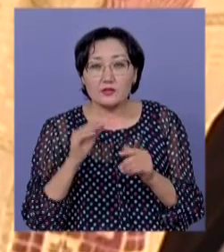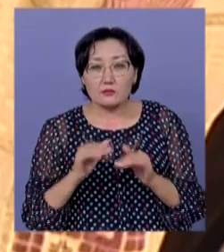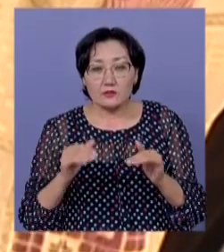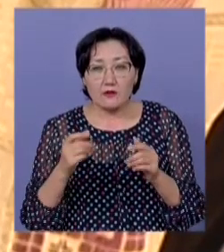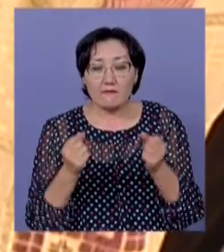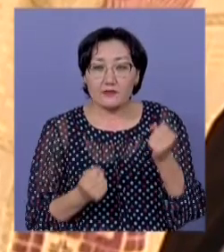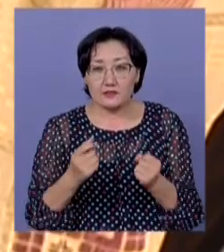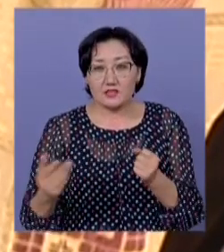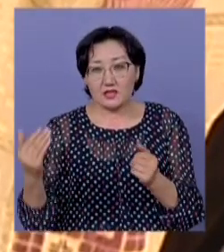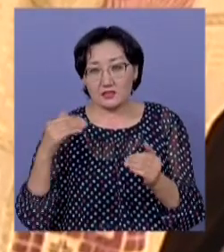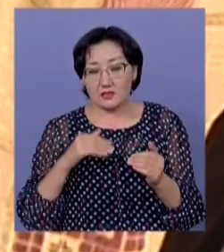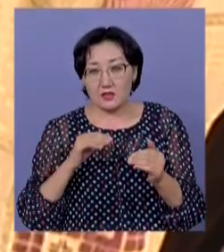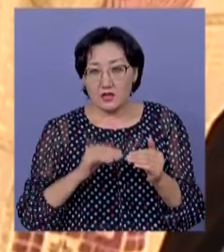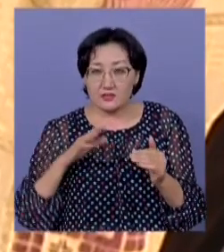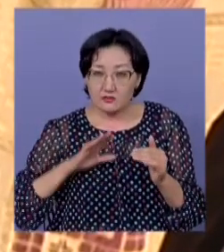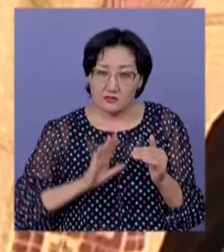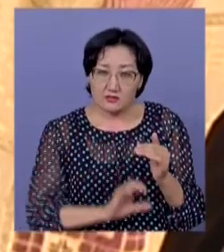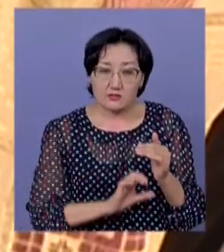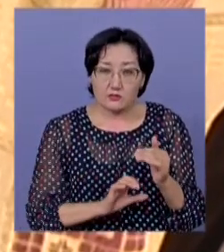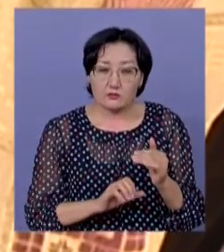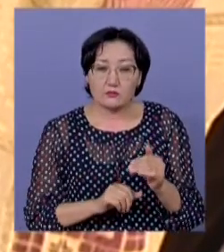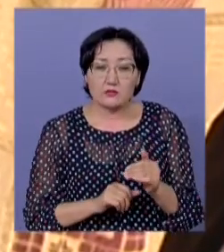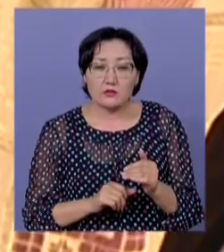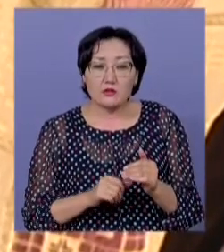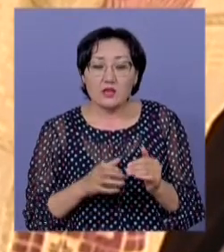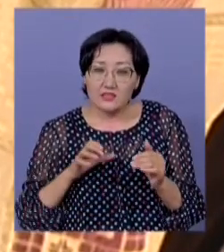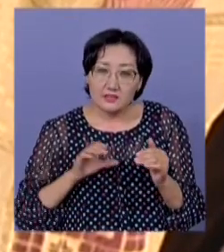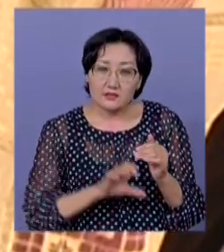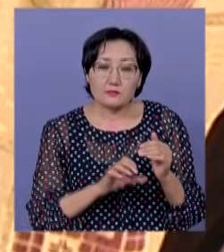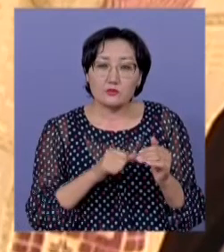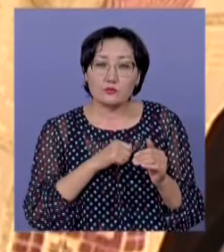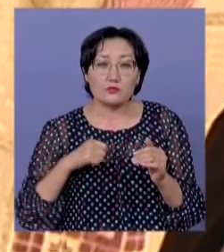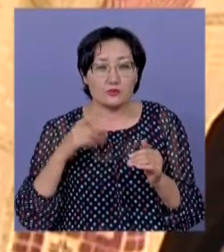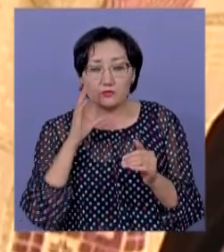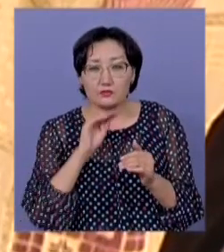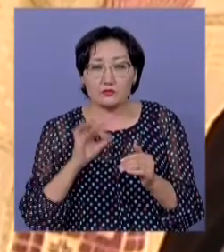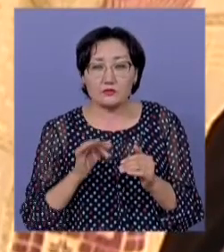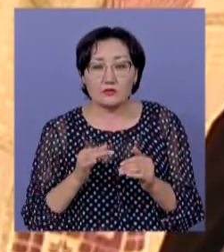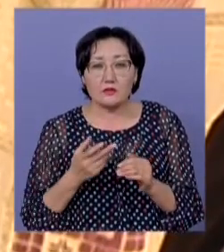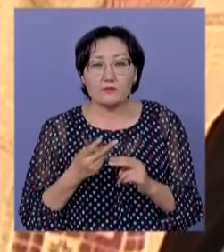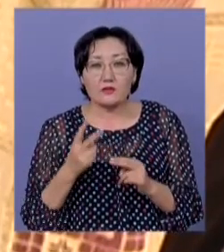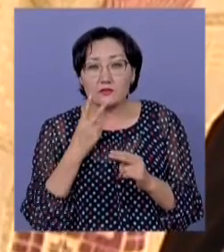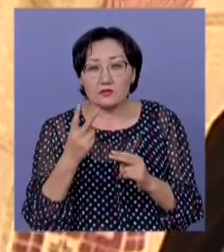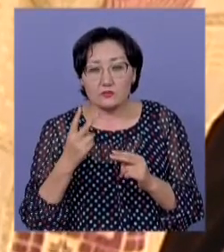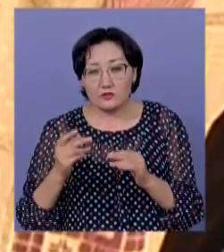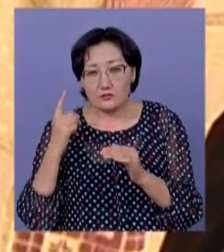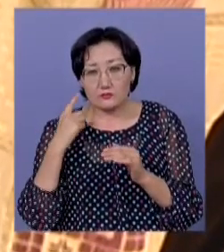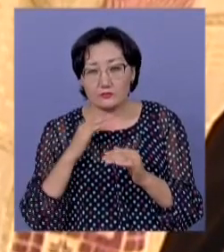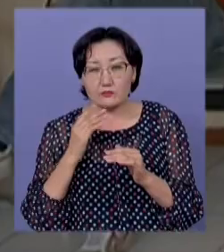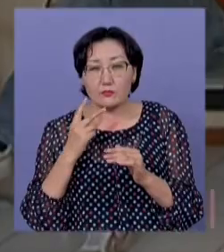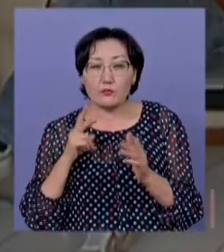жаңағы водитель артындағы сиденьеге тығып үлгердім. Кіргіздім де өзім кіріп үлгерген жоқпын, сол жағыма қарағанда уже поезд келіп